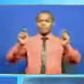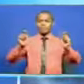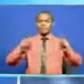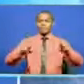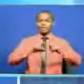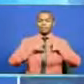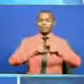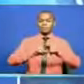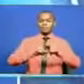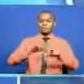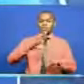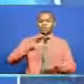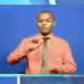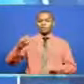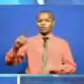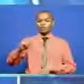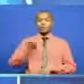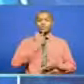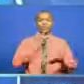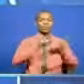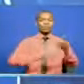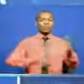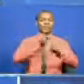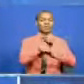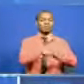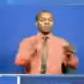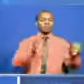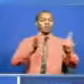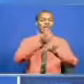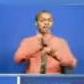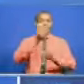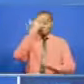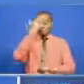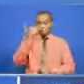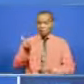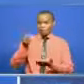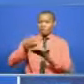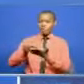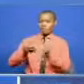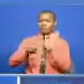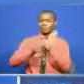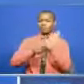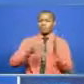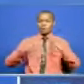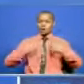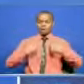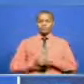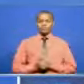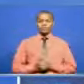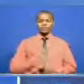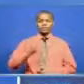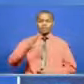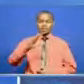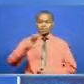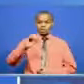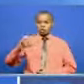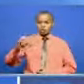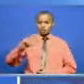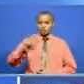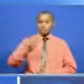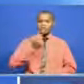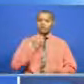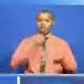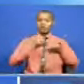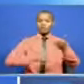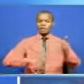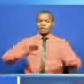alisema haziwezi kutimizwa katika hali iliyoko ya kifedha duniani. Mwenyekiti wa baraza hilo Wycliffe Oparanya alisema kuwa